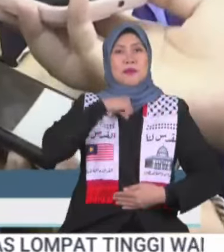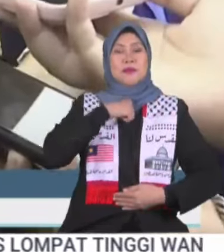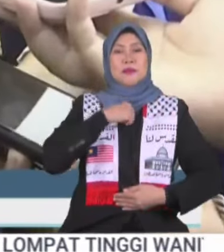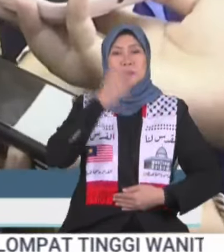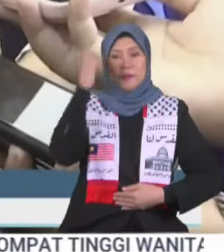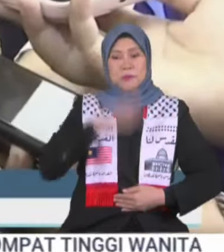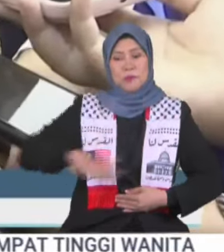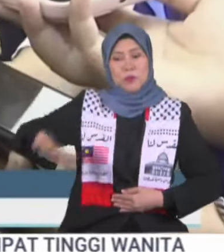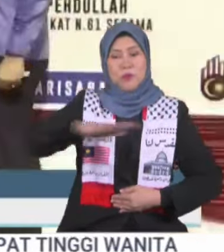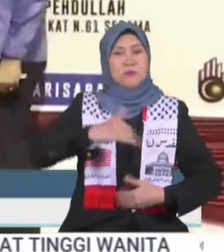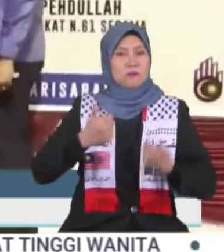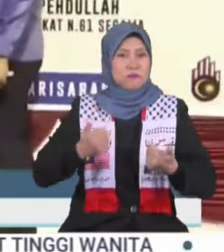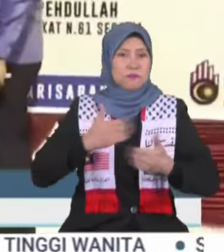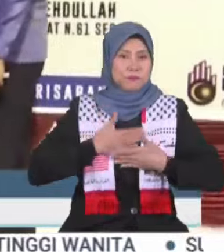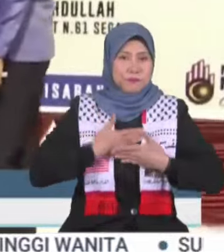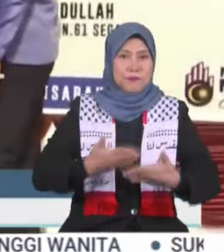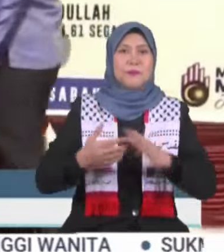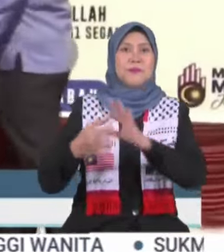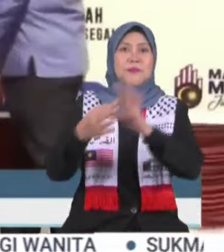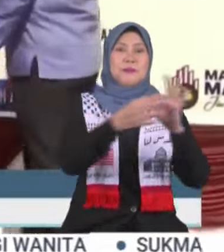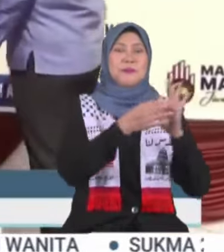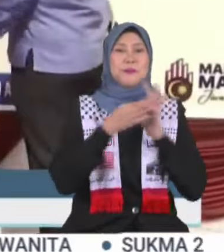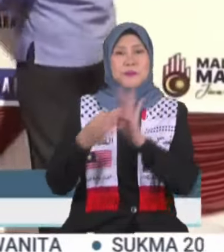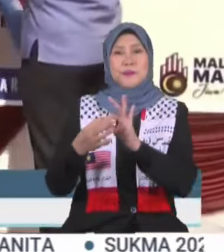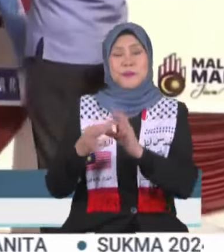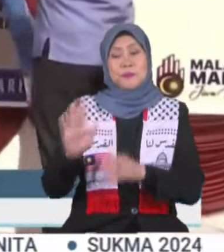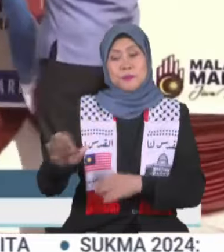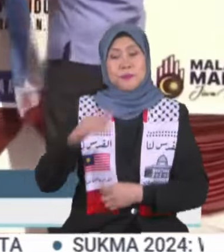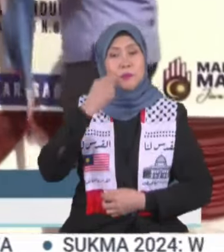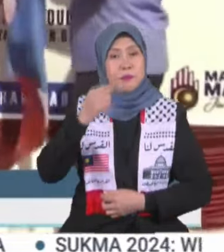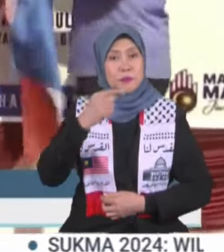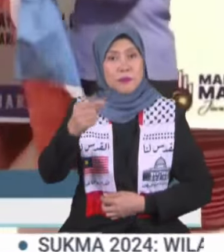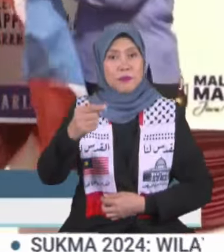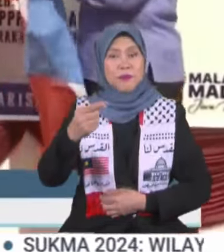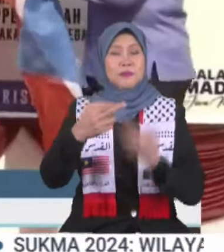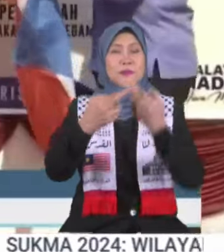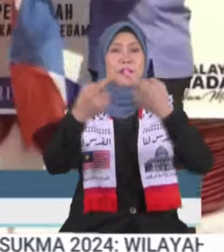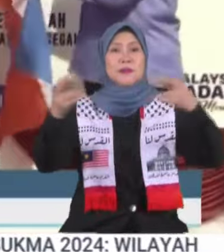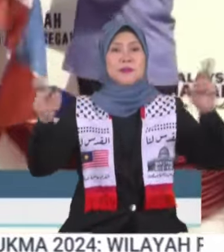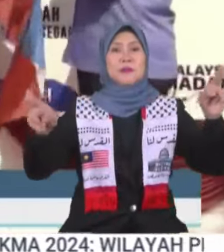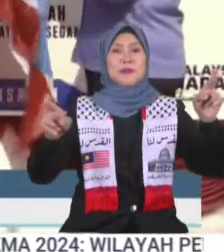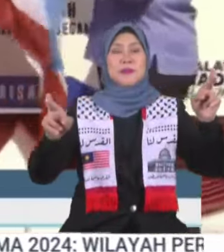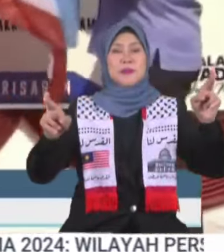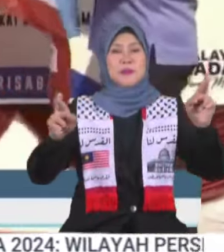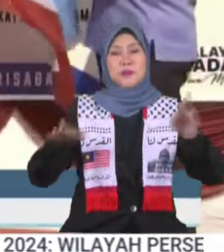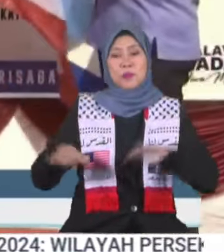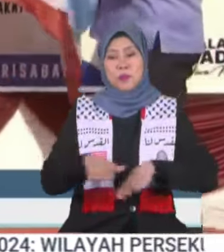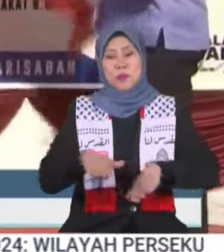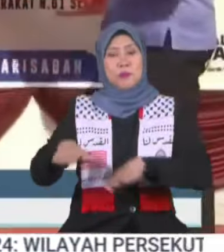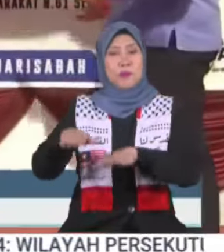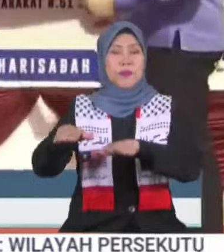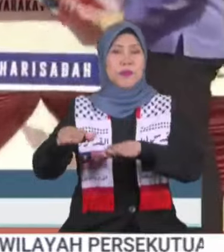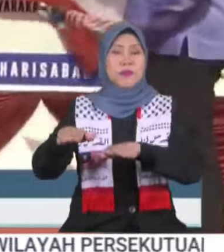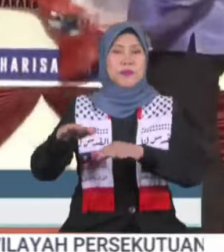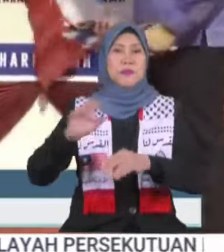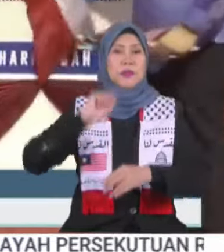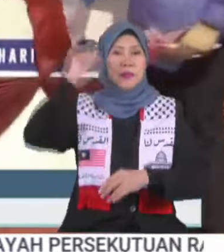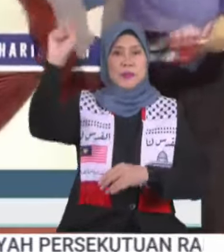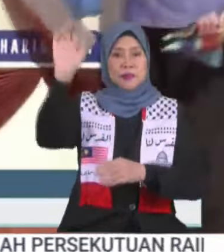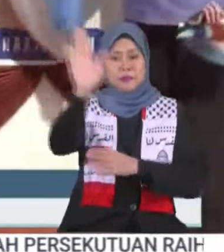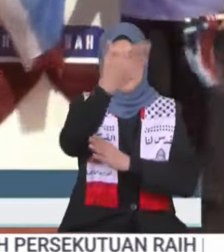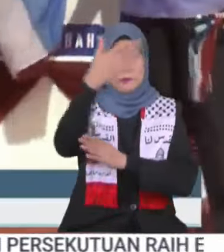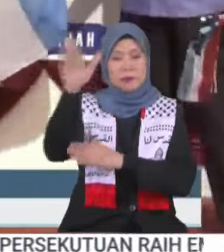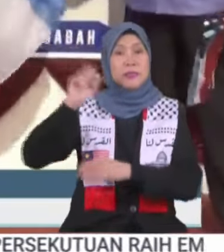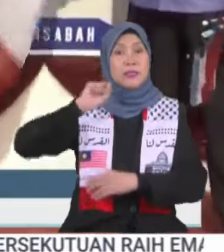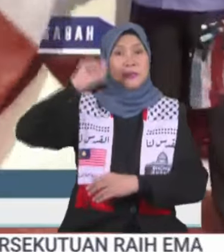atas komitmen yang telah diberikan Beliau berkata demikian selepas merasmikan pelancaran konvoi Kembara Merdeka jalur Gemilang